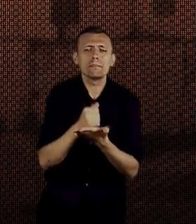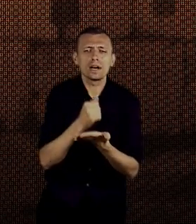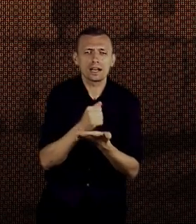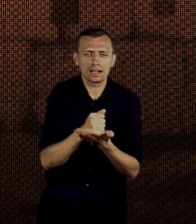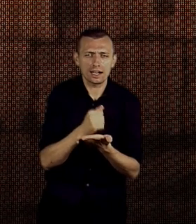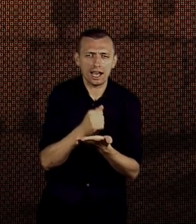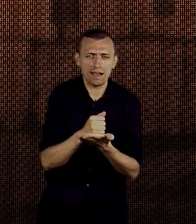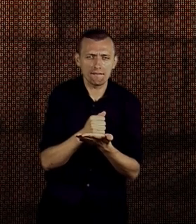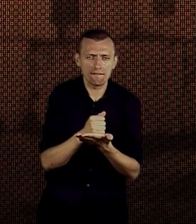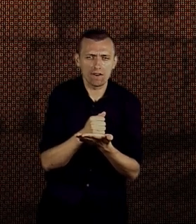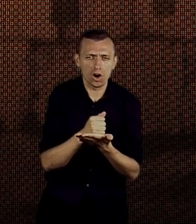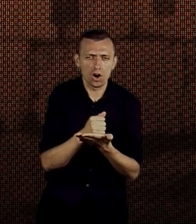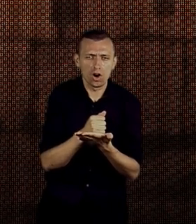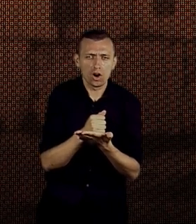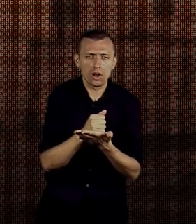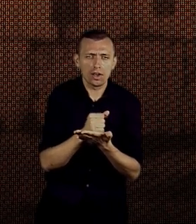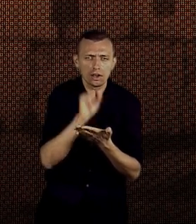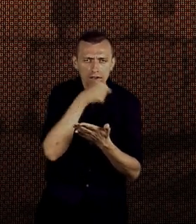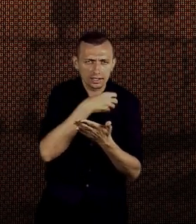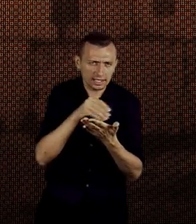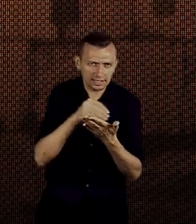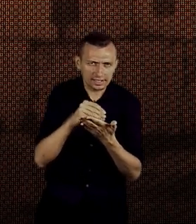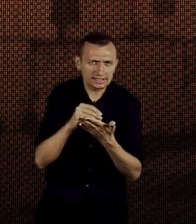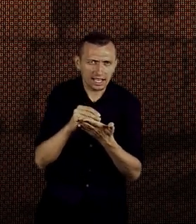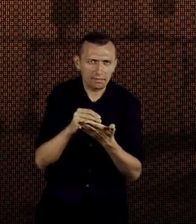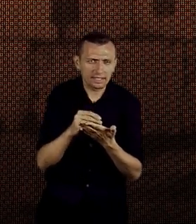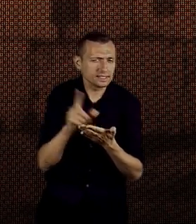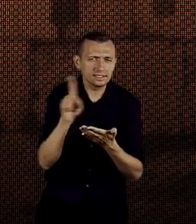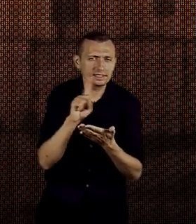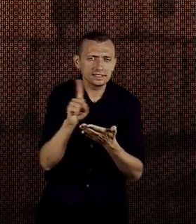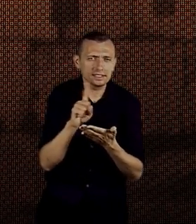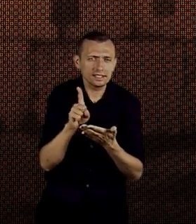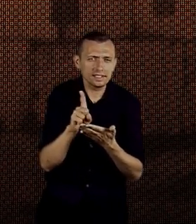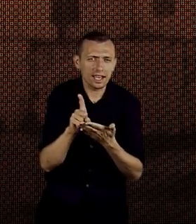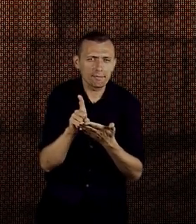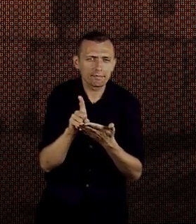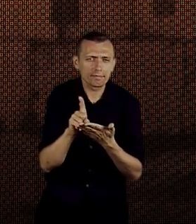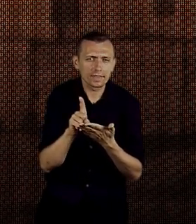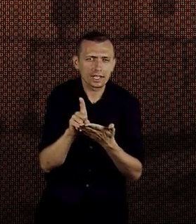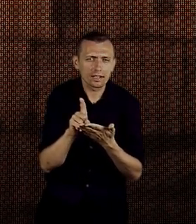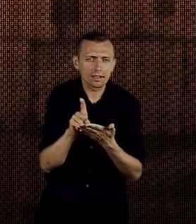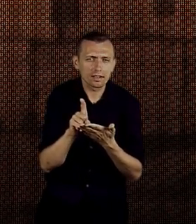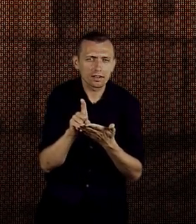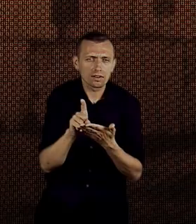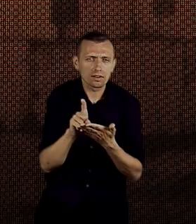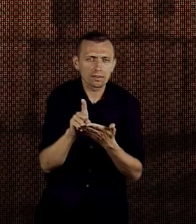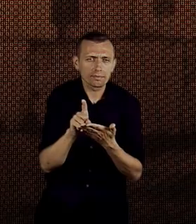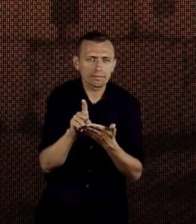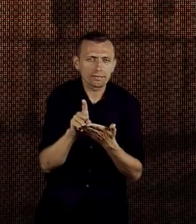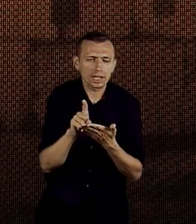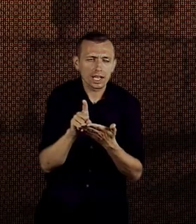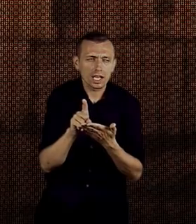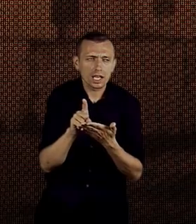wiary, ponieważ ofiara Izaaka dowiodła prawdziwości jego wiary.